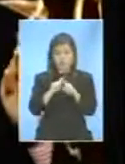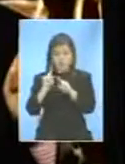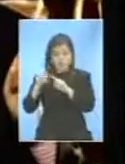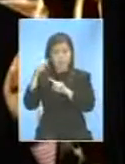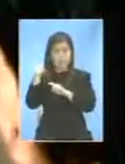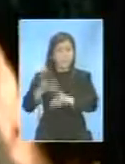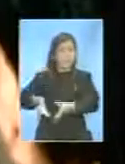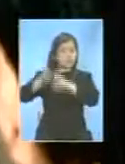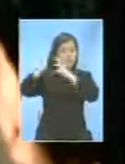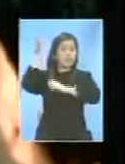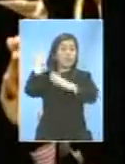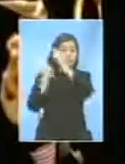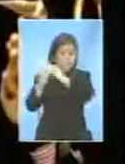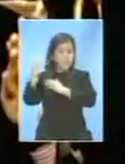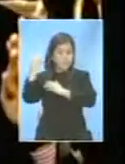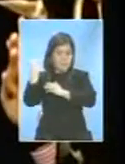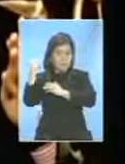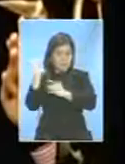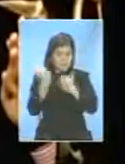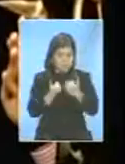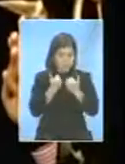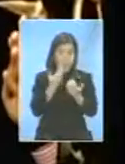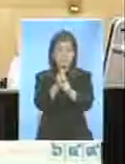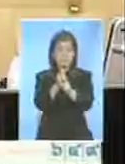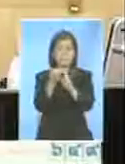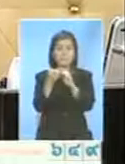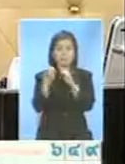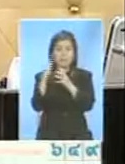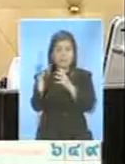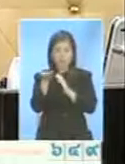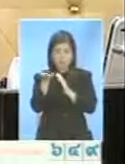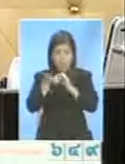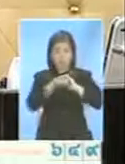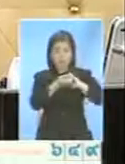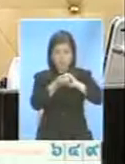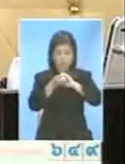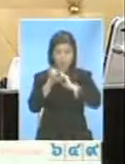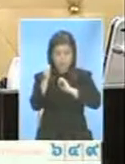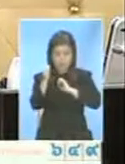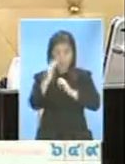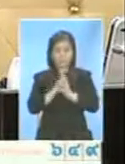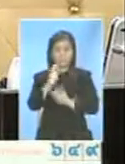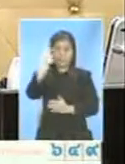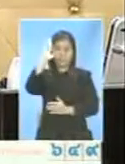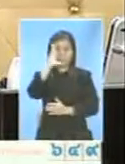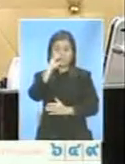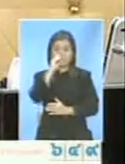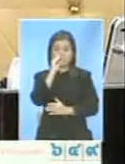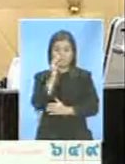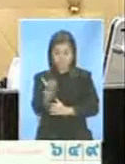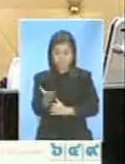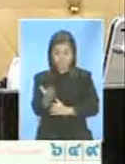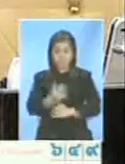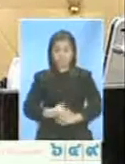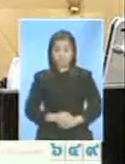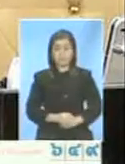ราบได้อย่างไรว่าเป็นข้อเท็จจริงฉะนั้นก็เลยไม่อนุญาตให้นำข่าวหรือคำให้สัมภาษณ์มาอ่านใน